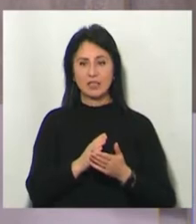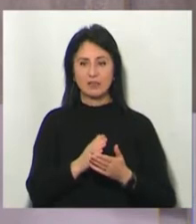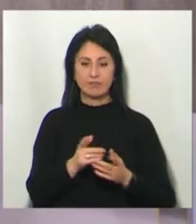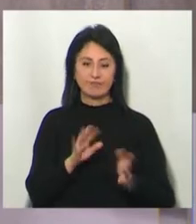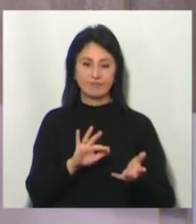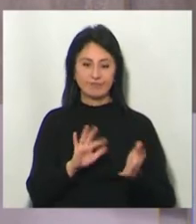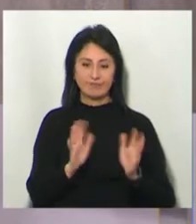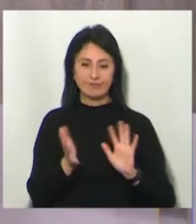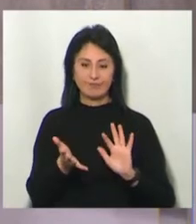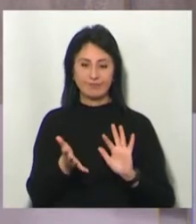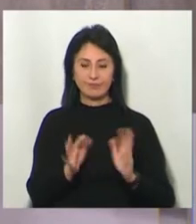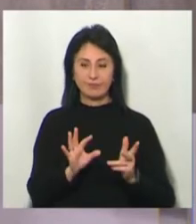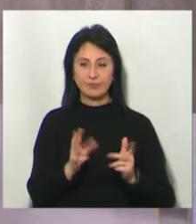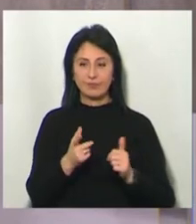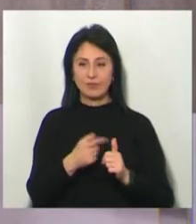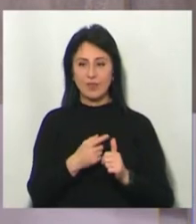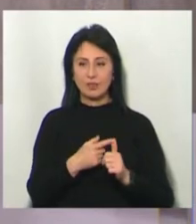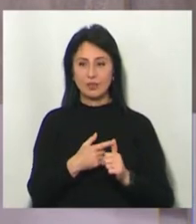ar stuise,